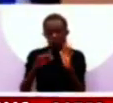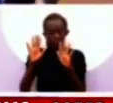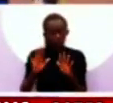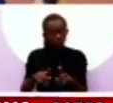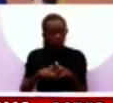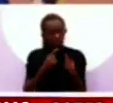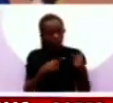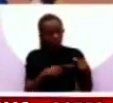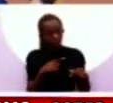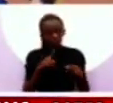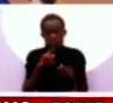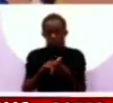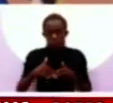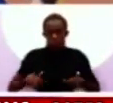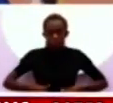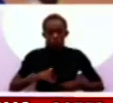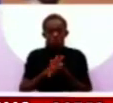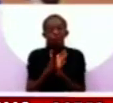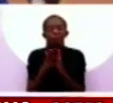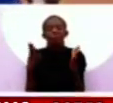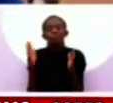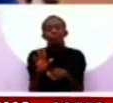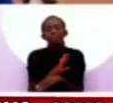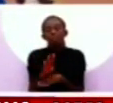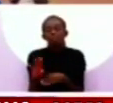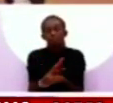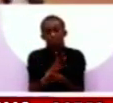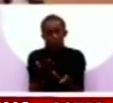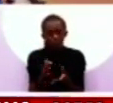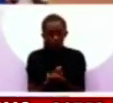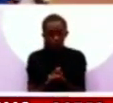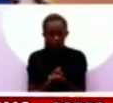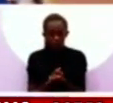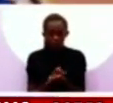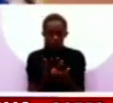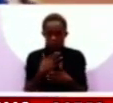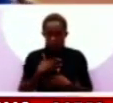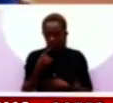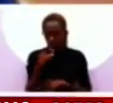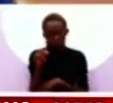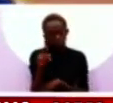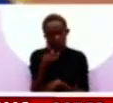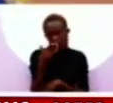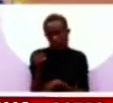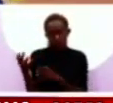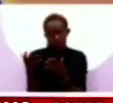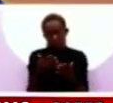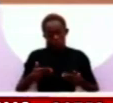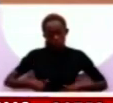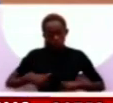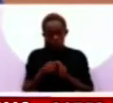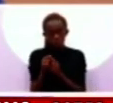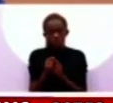hii tournament vijana waku busy waka kuka nyumbani na kuf vitu ambo sio mzuri sana meshi akema hap tul vijana pamoja